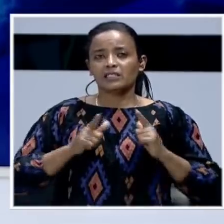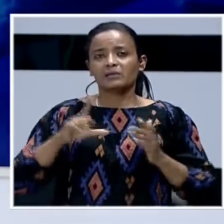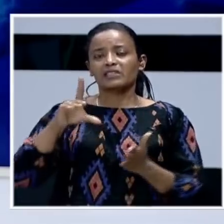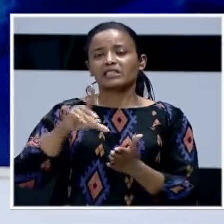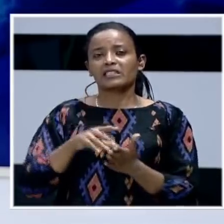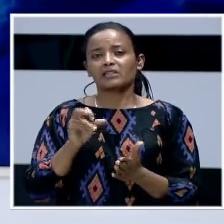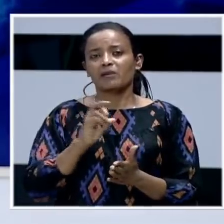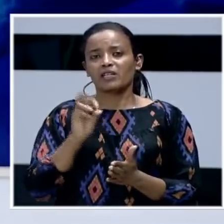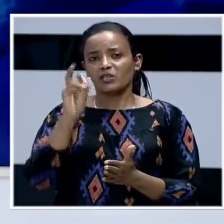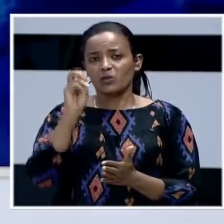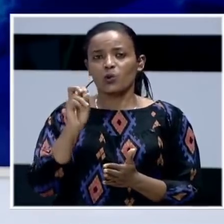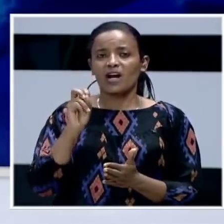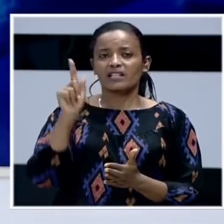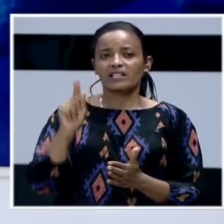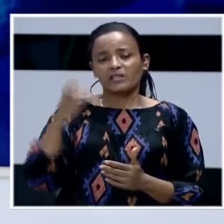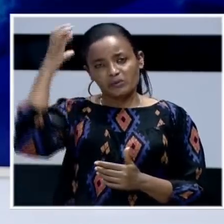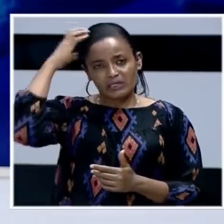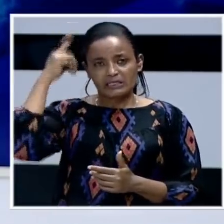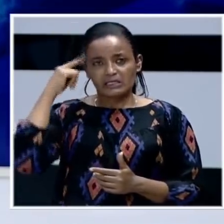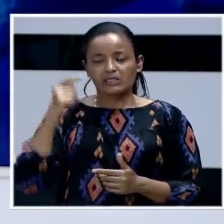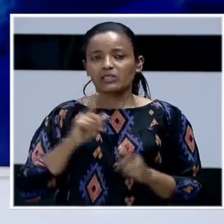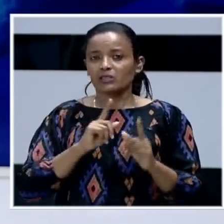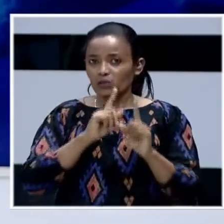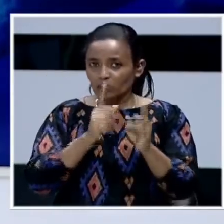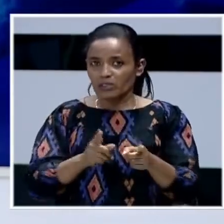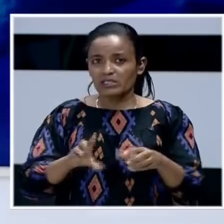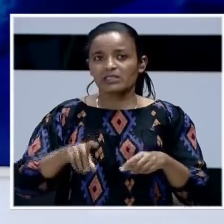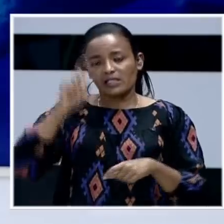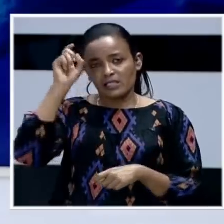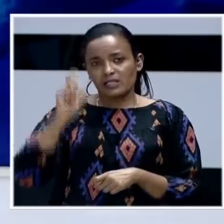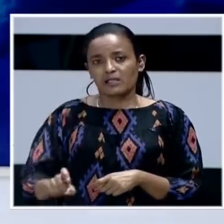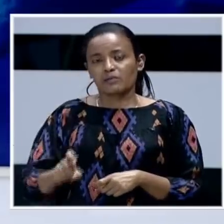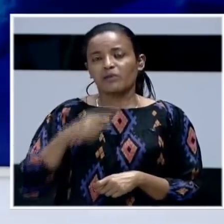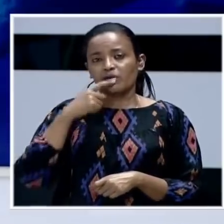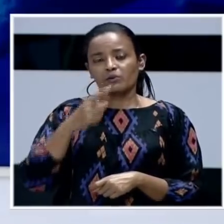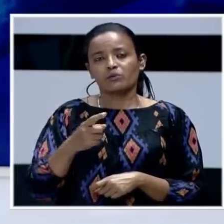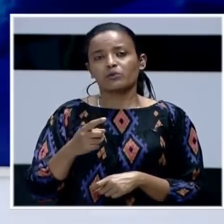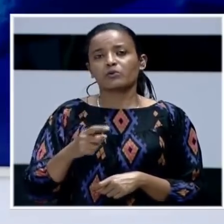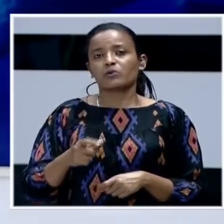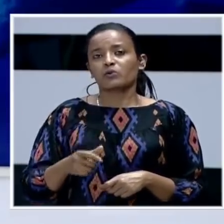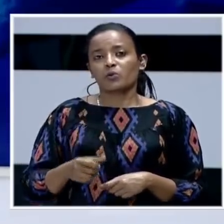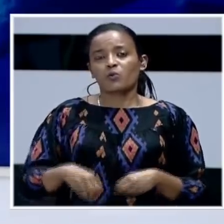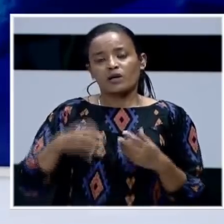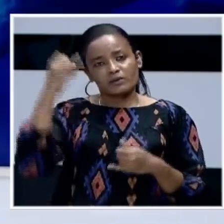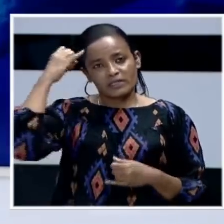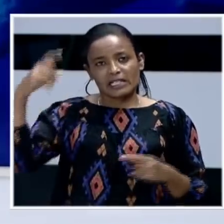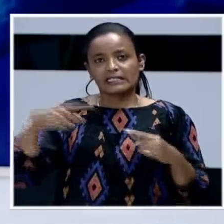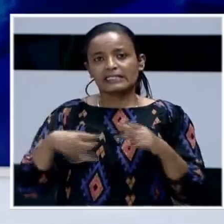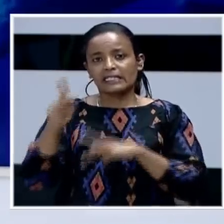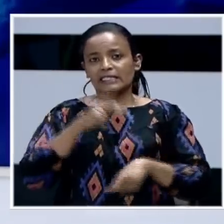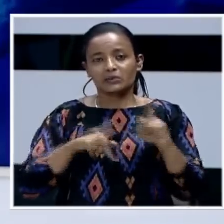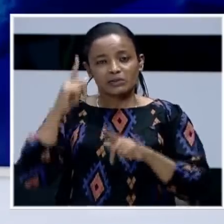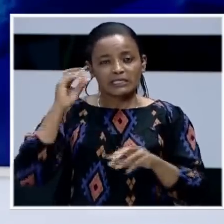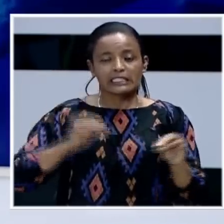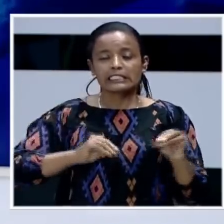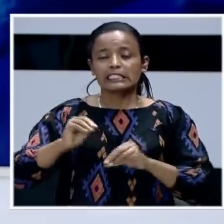حیوان منگست تگرایون حتی ناقلت اف ملاش که بیوزگب از بلو اتوم و هفت ریتو اتوم منظر حزب تگرای زنگ